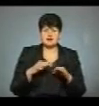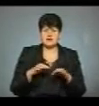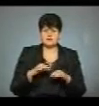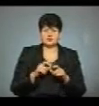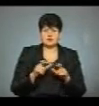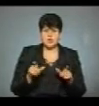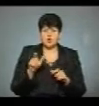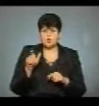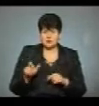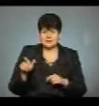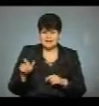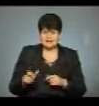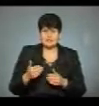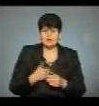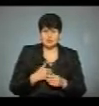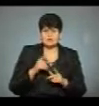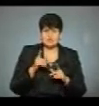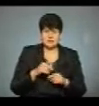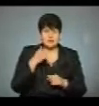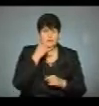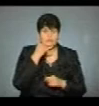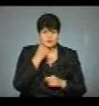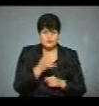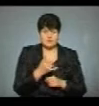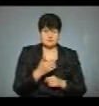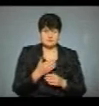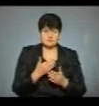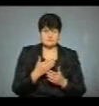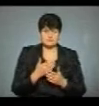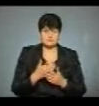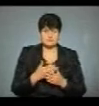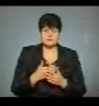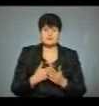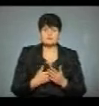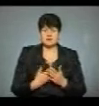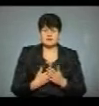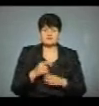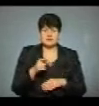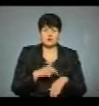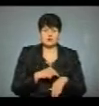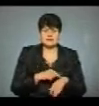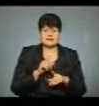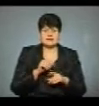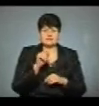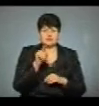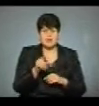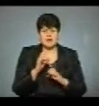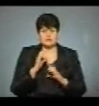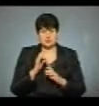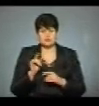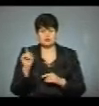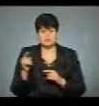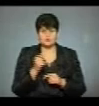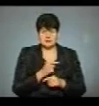яка хоче їхати, бодай подзвонить. Це, ну, так, якби там диспетчерський пункт. От тут ті-то годині їде туди автобус, чи